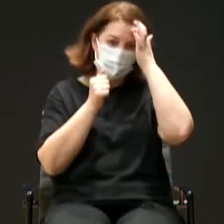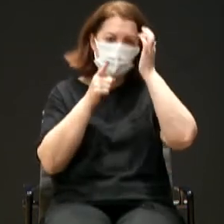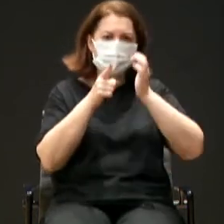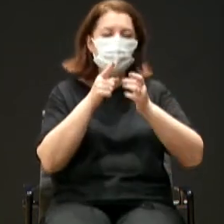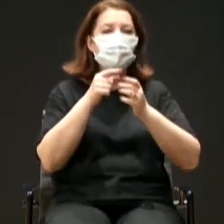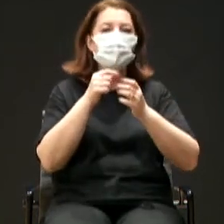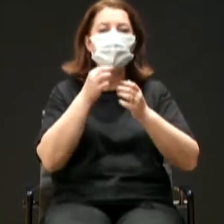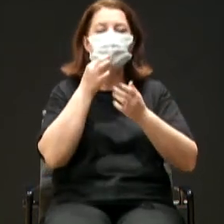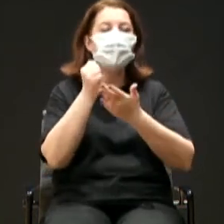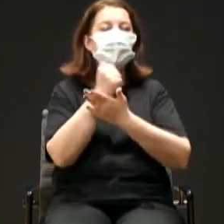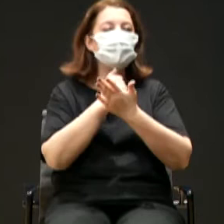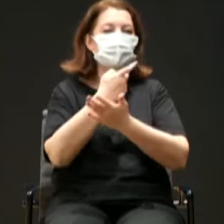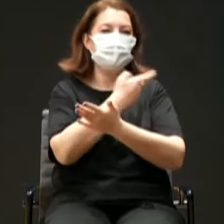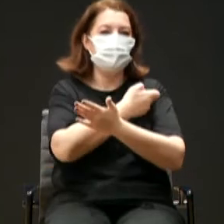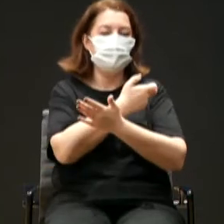tedavi sürecinde